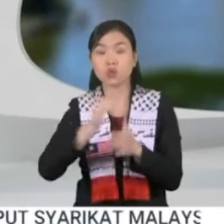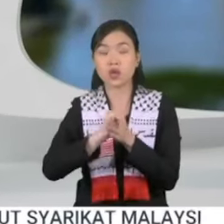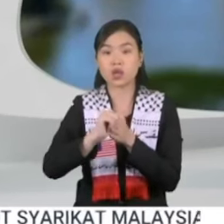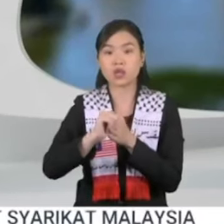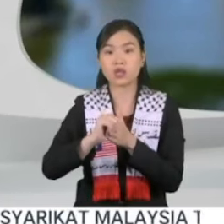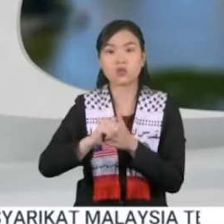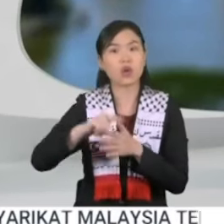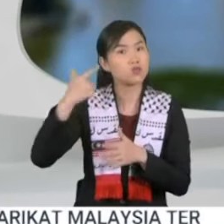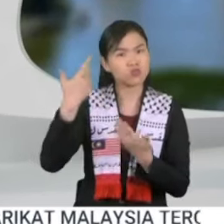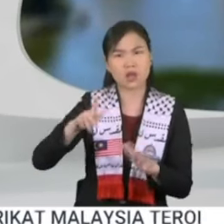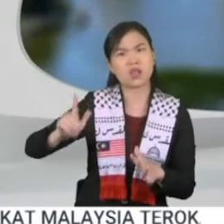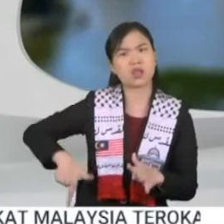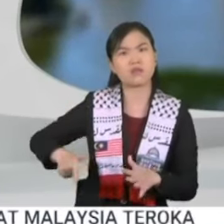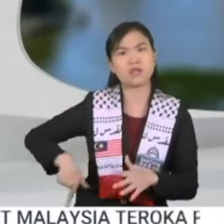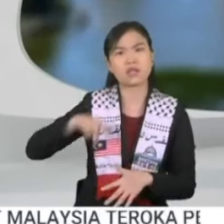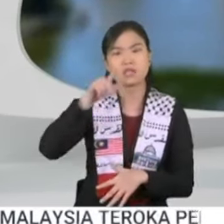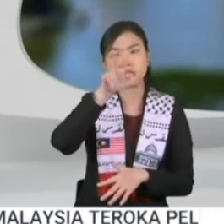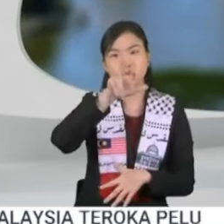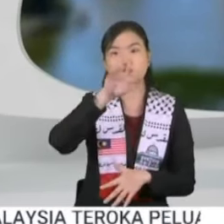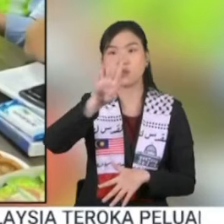34 hari dari jadual.